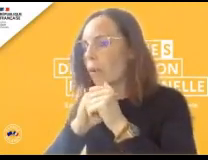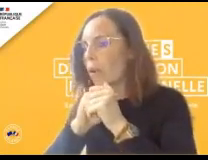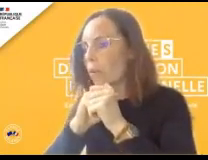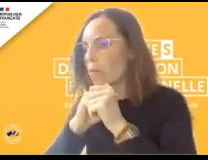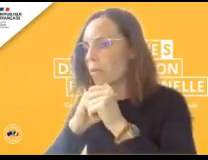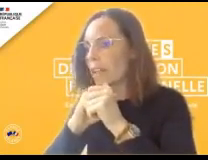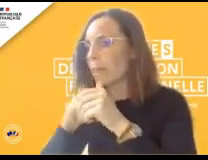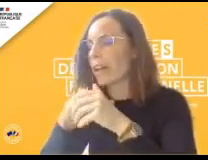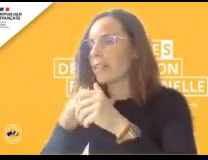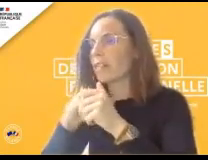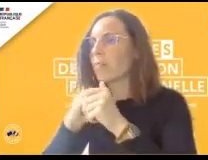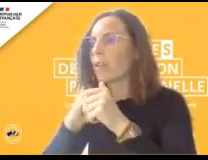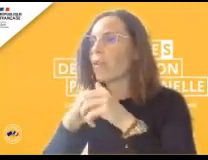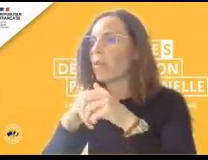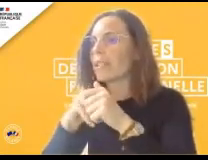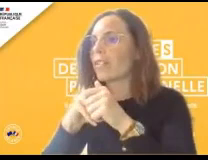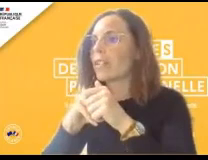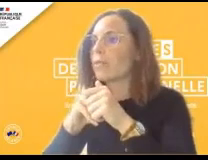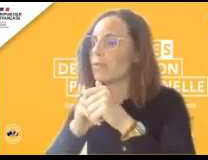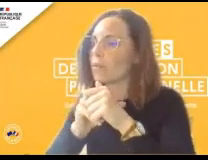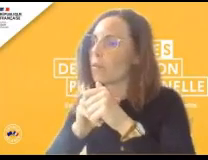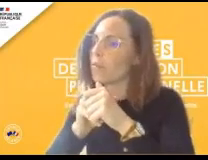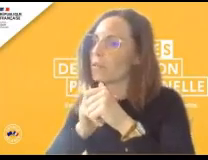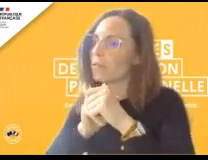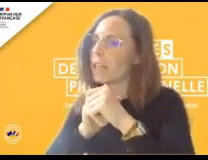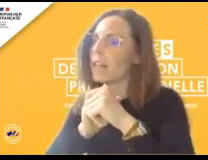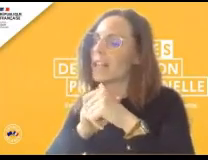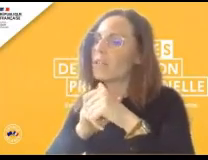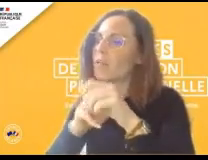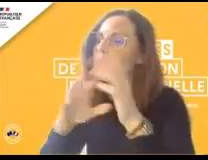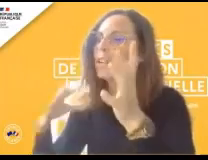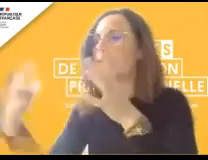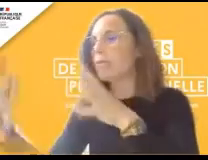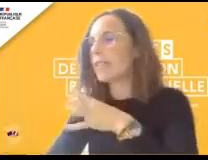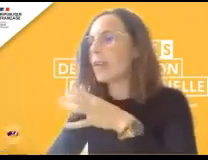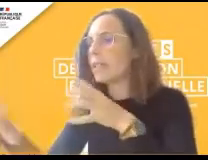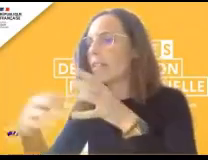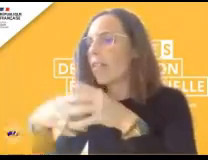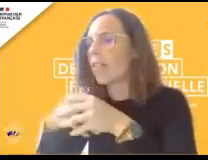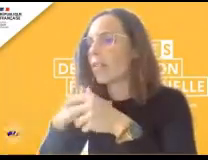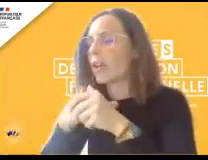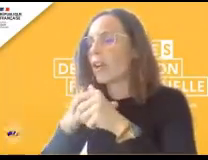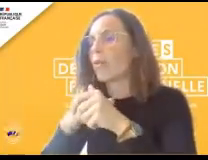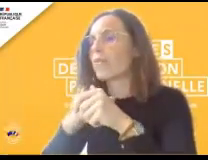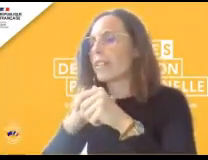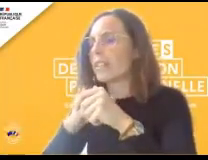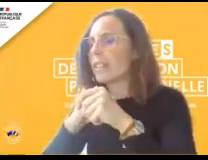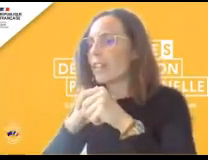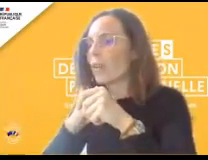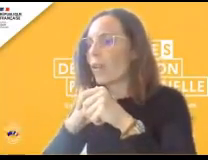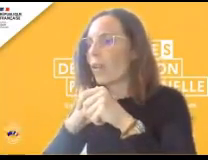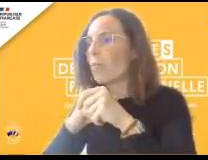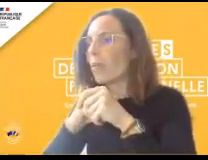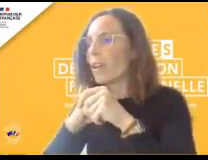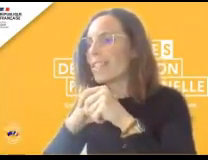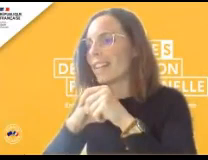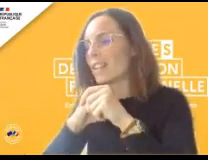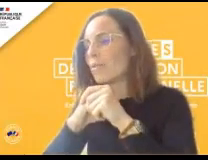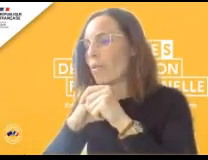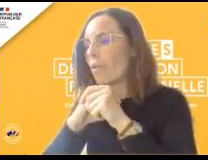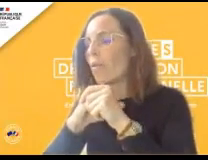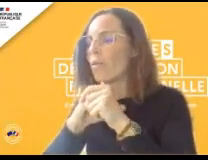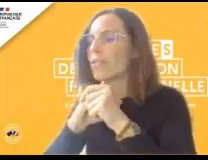les chambres consulaires, par exemple, un conseiller en évolution professionnelle, souvent, il est aussi à mi-temps conseiller au